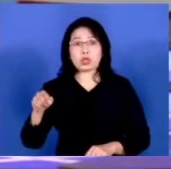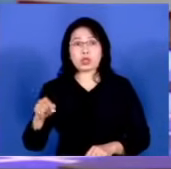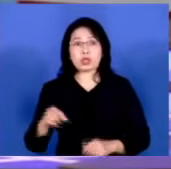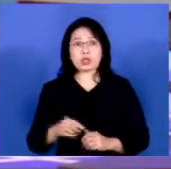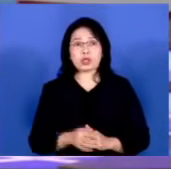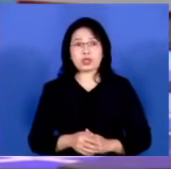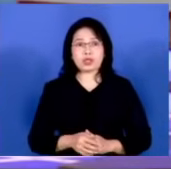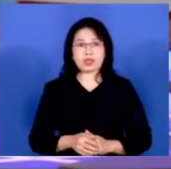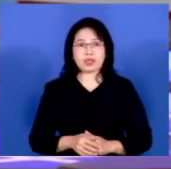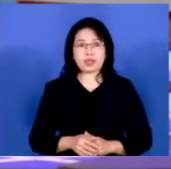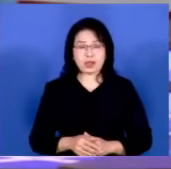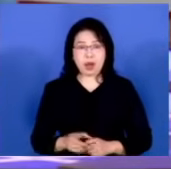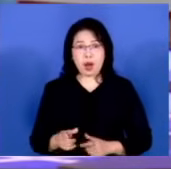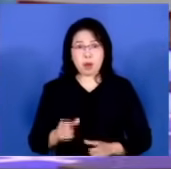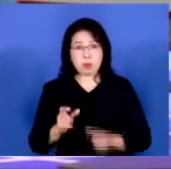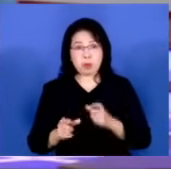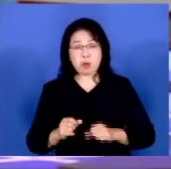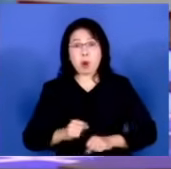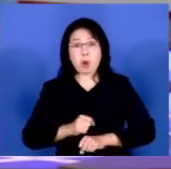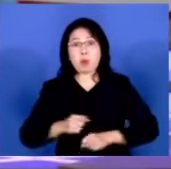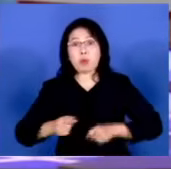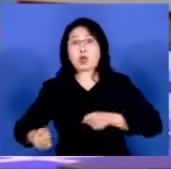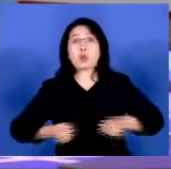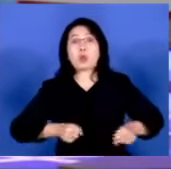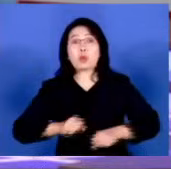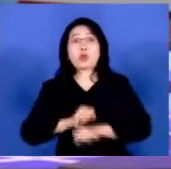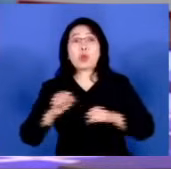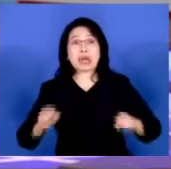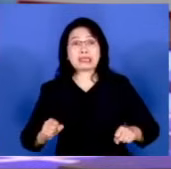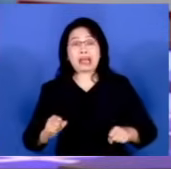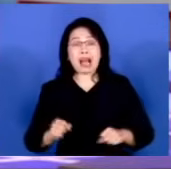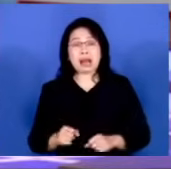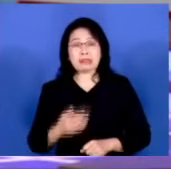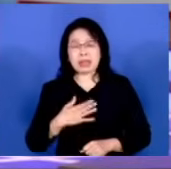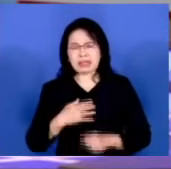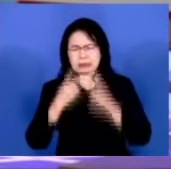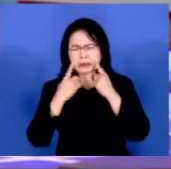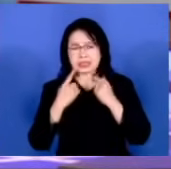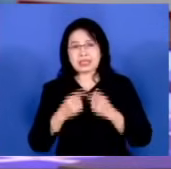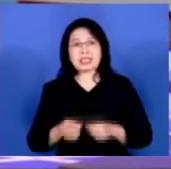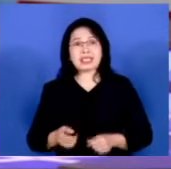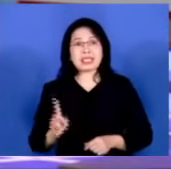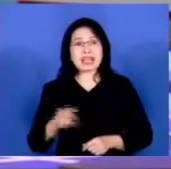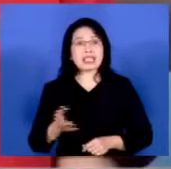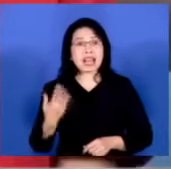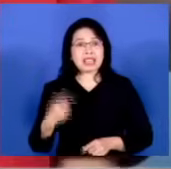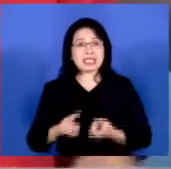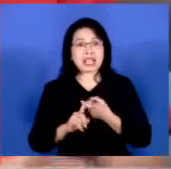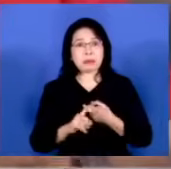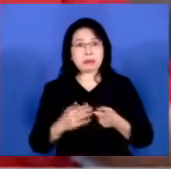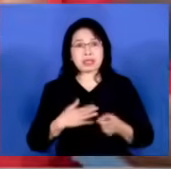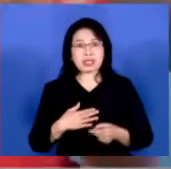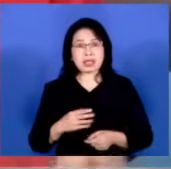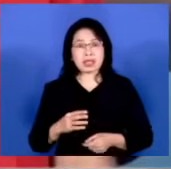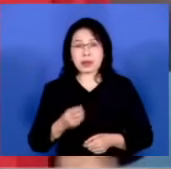syahwat mau berkuasa Saya sedih loh kita dibilang begitu dari tadi sahabat saya Daniel kan mengatakan kami